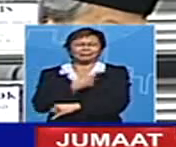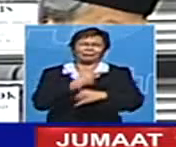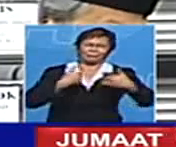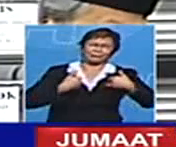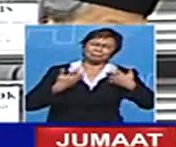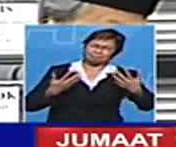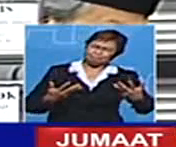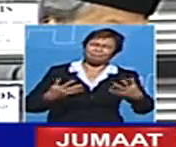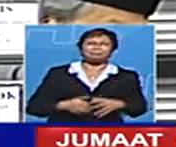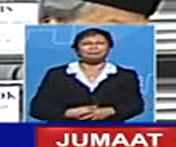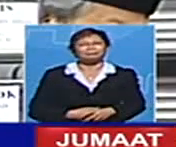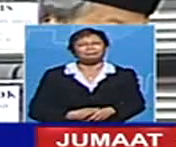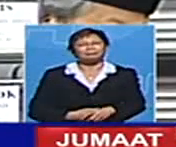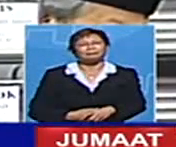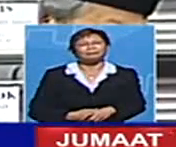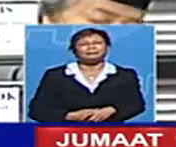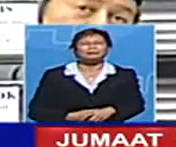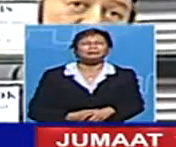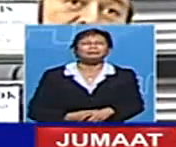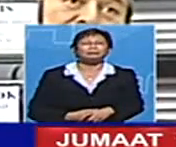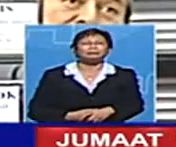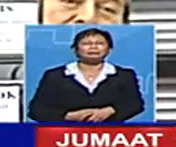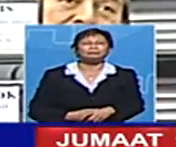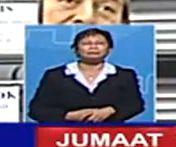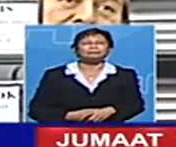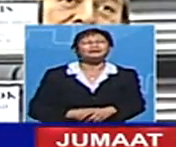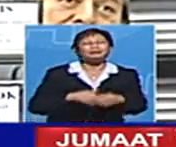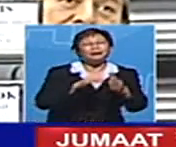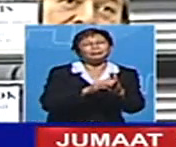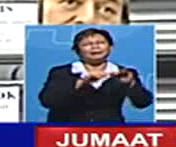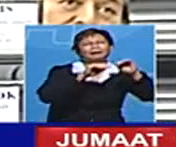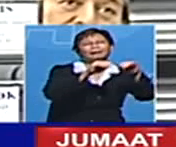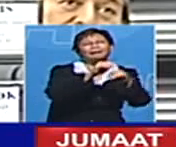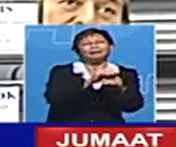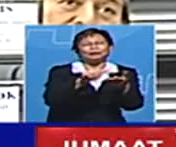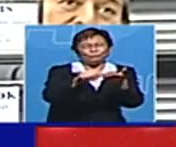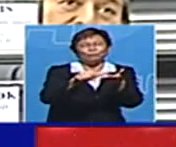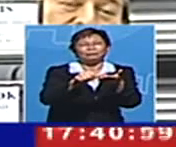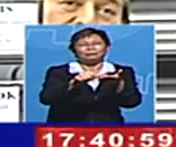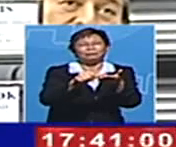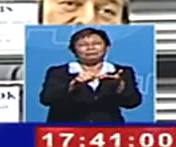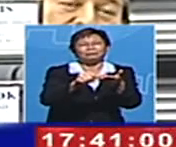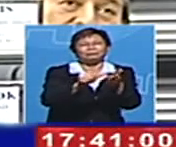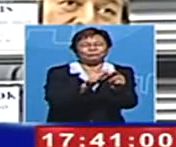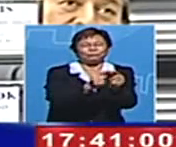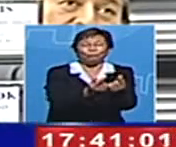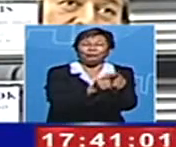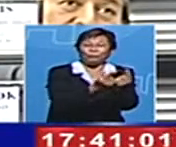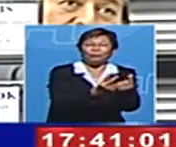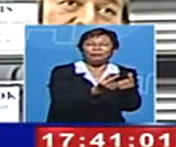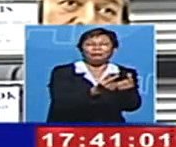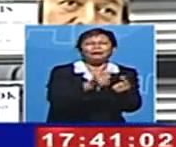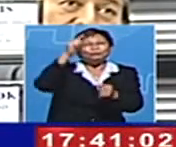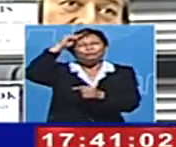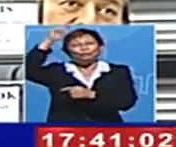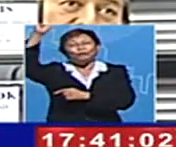merujuk mafhum tafsir daripada Surah Yusuf bahawa Tuhan tidak menyuruh